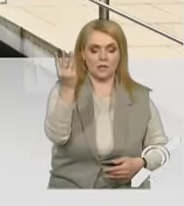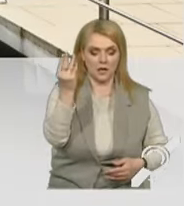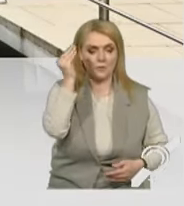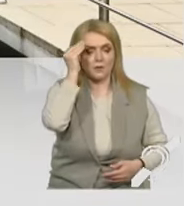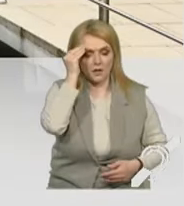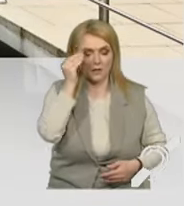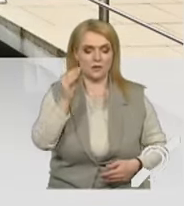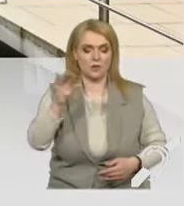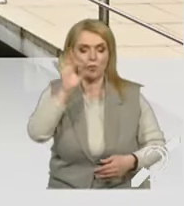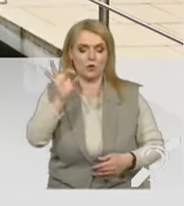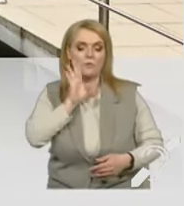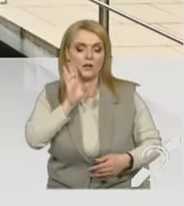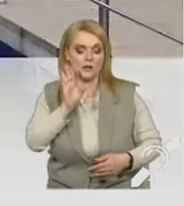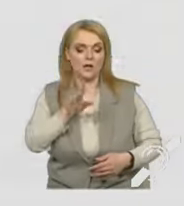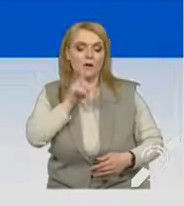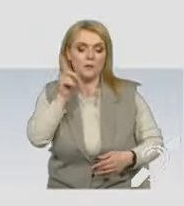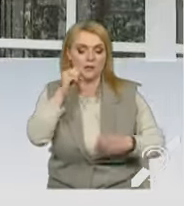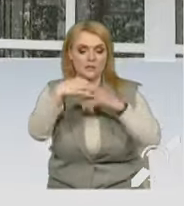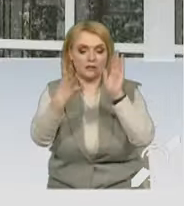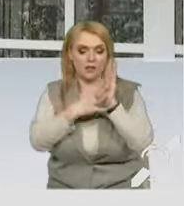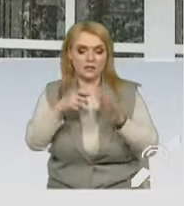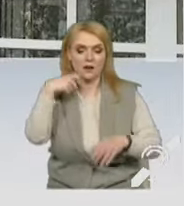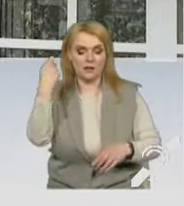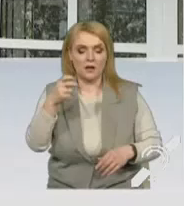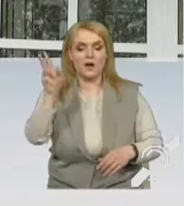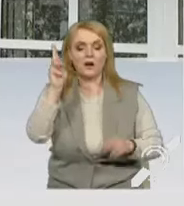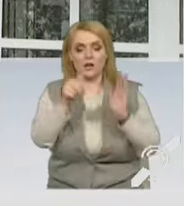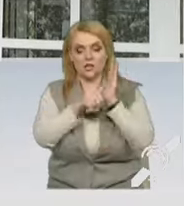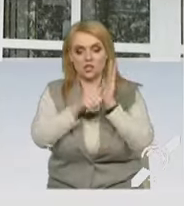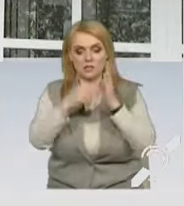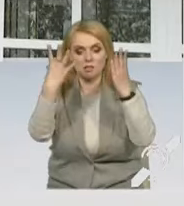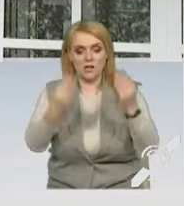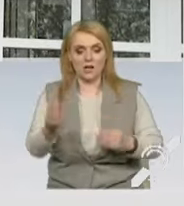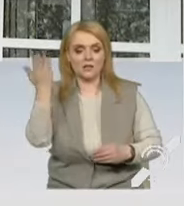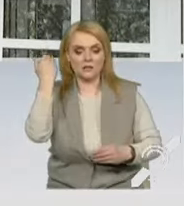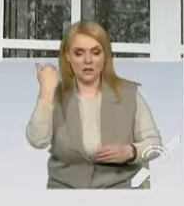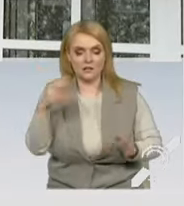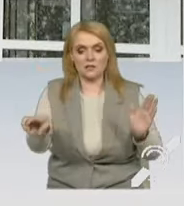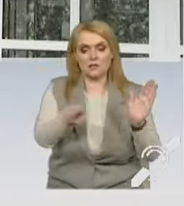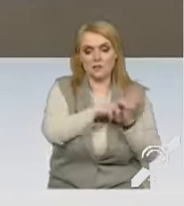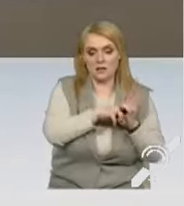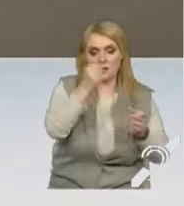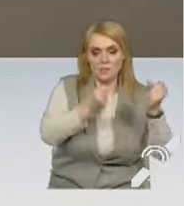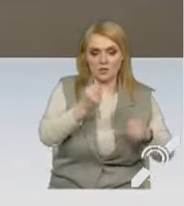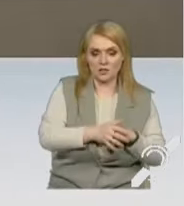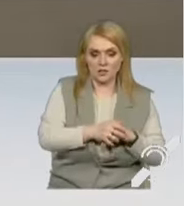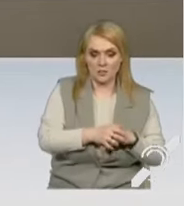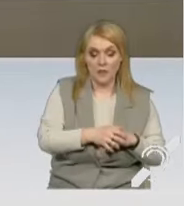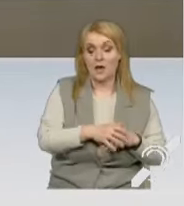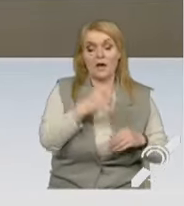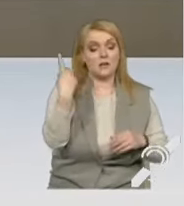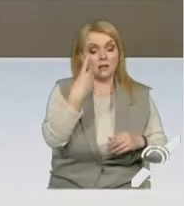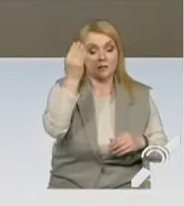19 ani care a urcat acum șase zile într o mașină de ocazie și a dispărut fără urmă în primele a două versiuni ar fi vorba de o crimă comisă de